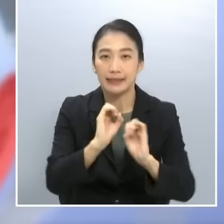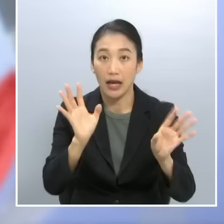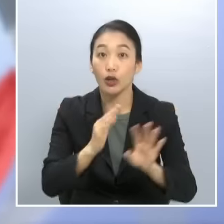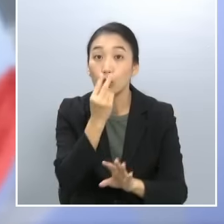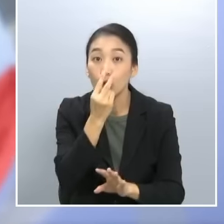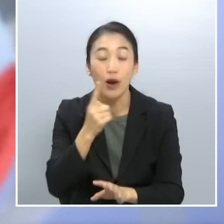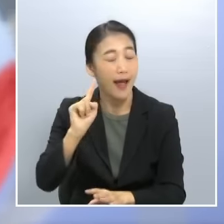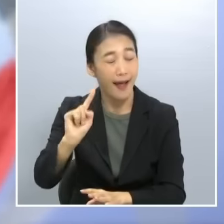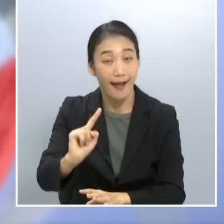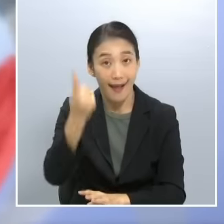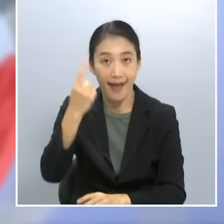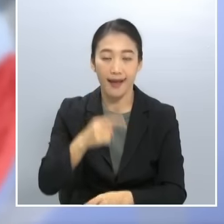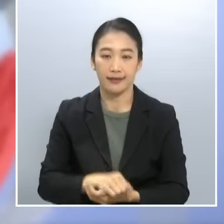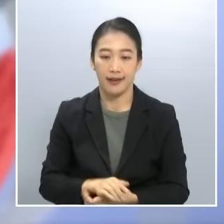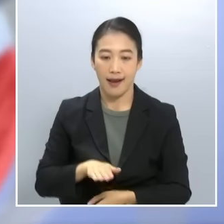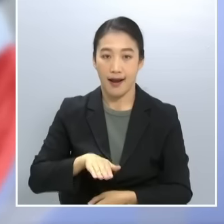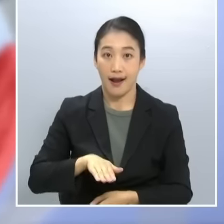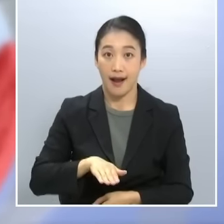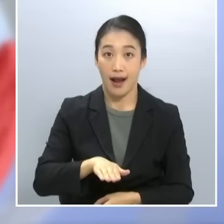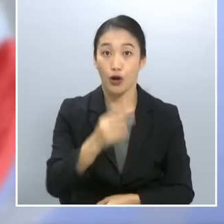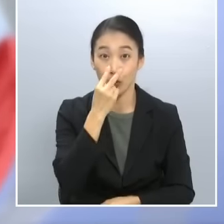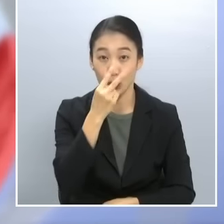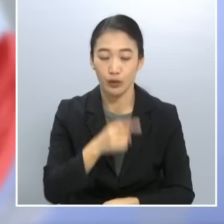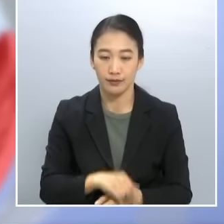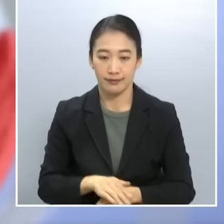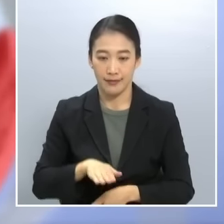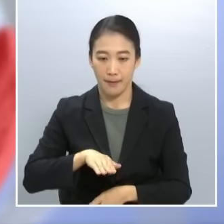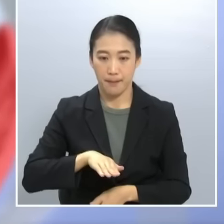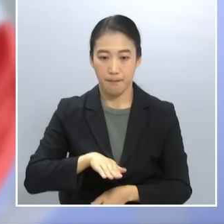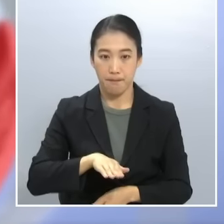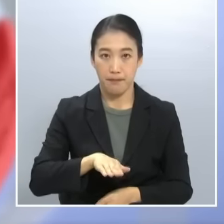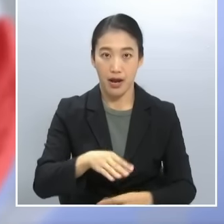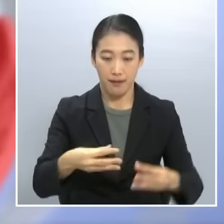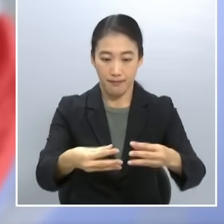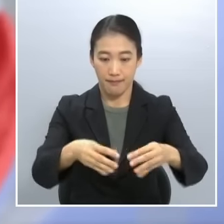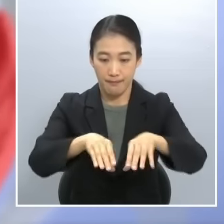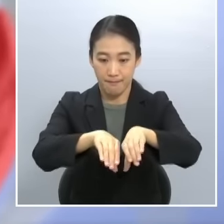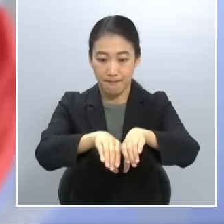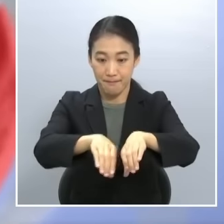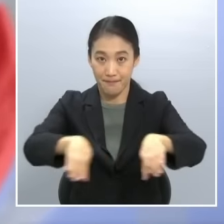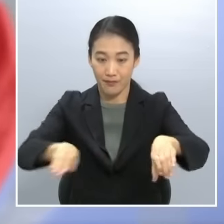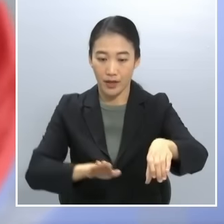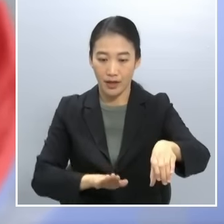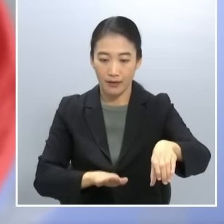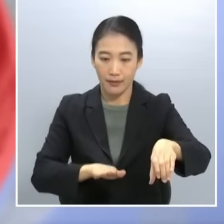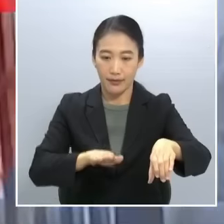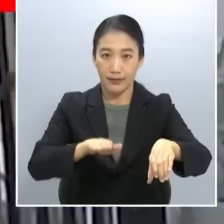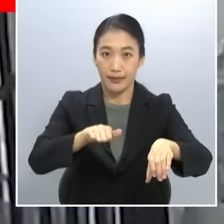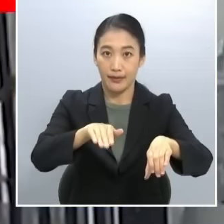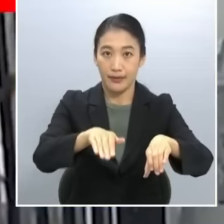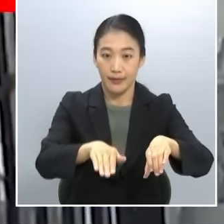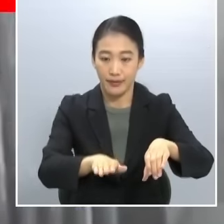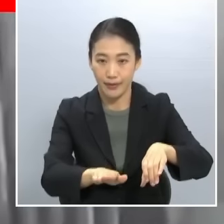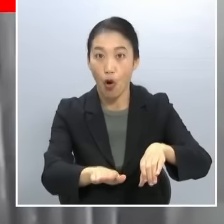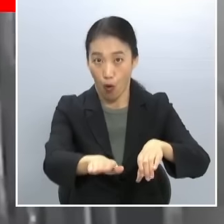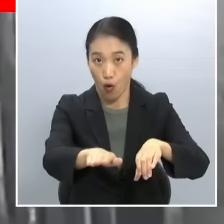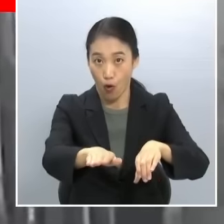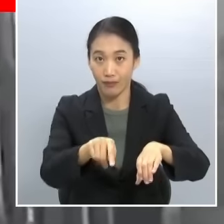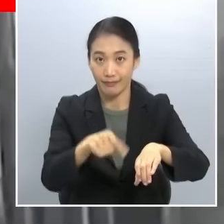ชะลอที่จะให้ดูนี่คือลูกระนาดใช่มั้ยคะลูกระนาดเนี่ยเคชะลออ่ะนี่มาแล้วะลองดูนะอ่ะ